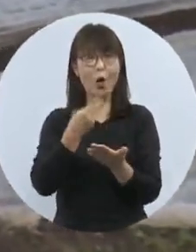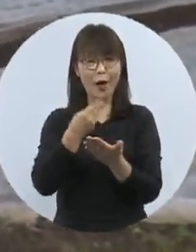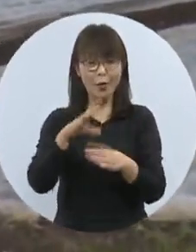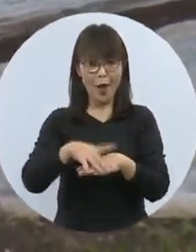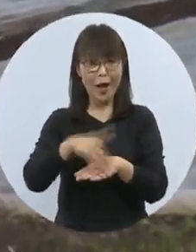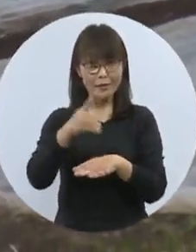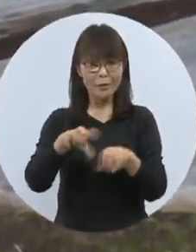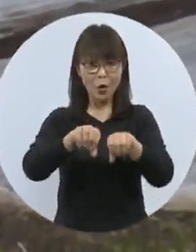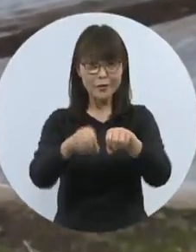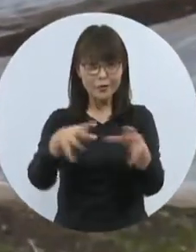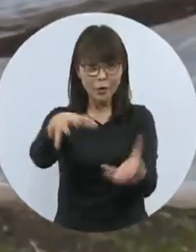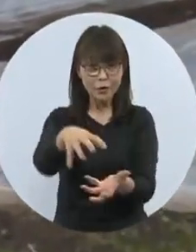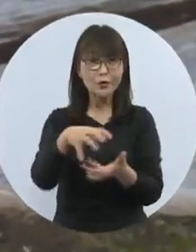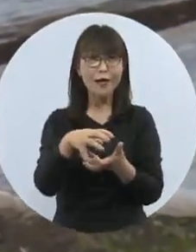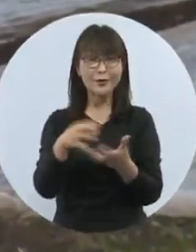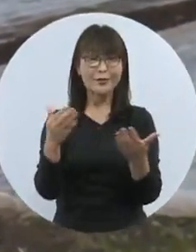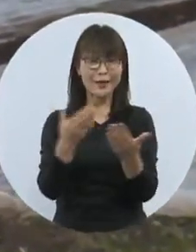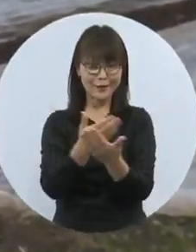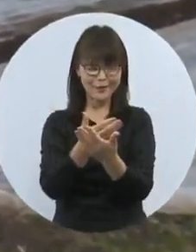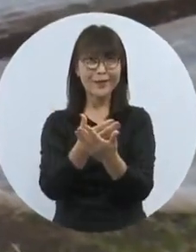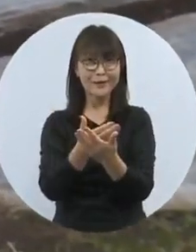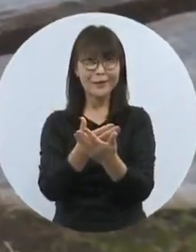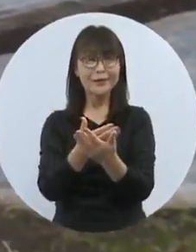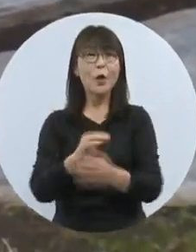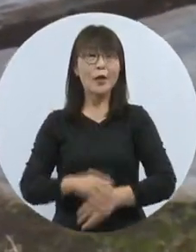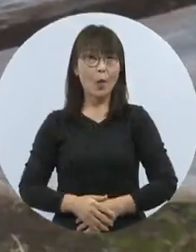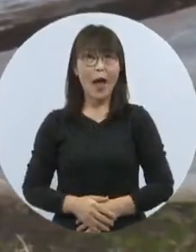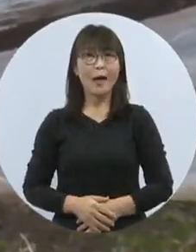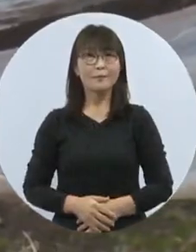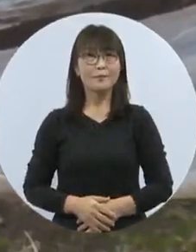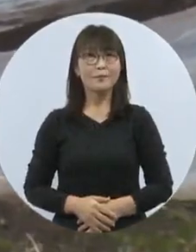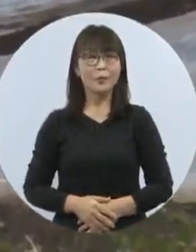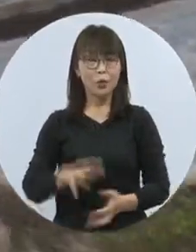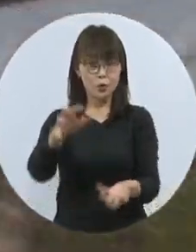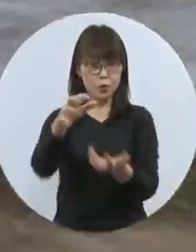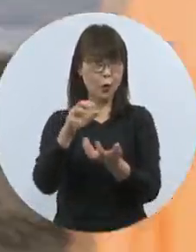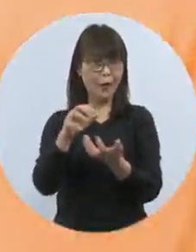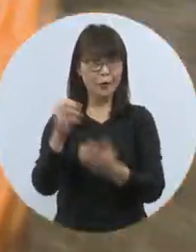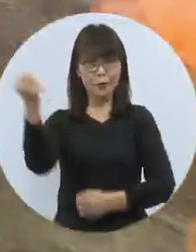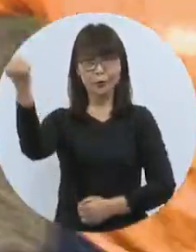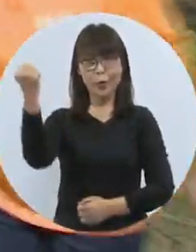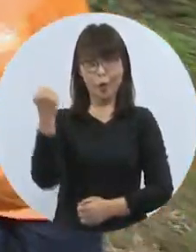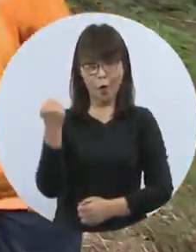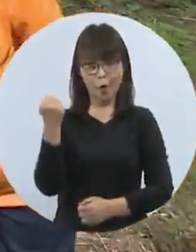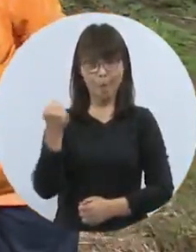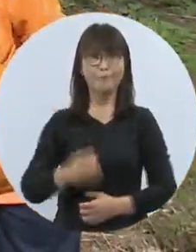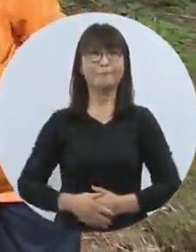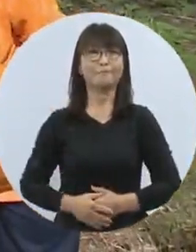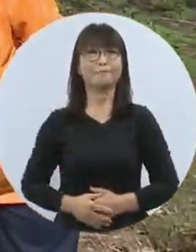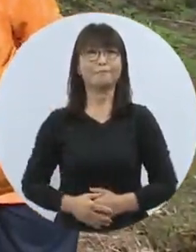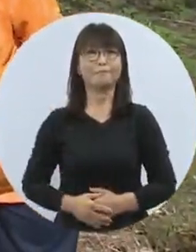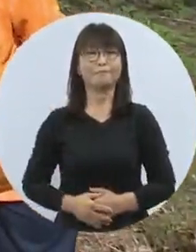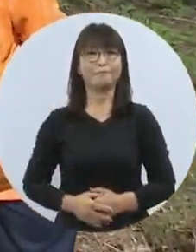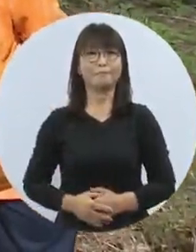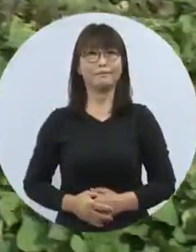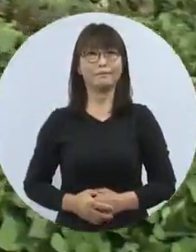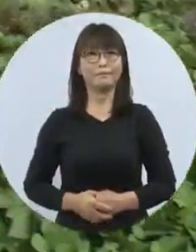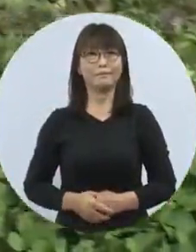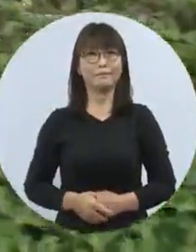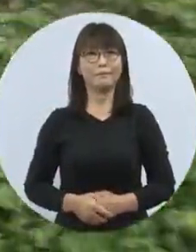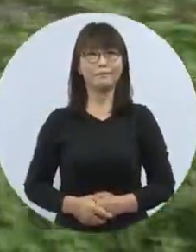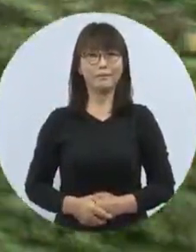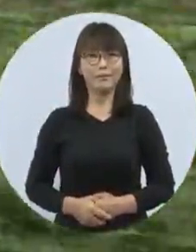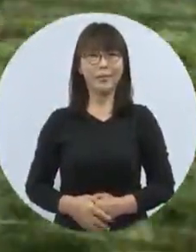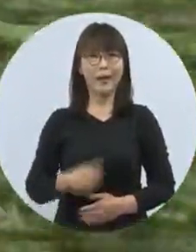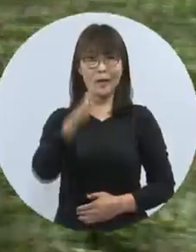てのさつまいも収穫になります。それでは行ってみましょう。収穫 ゴ ー。